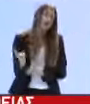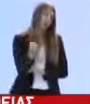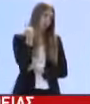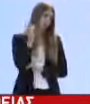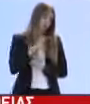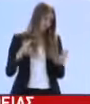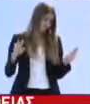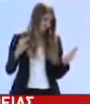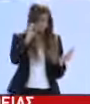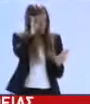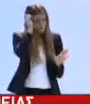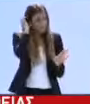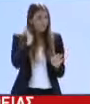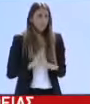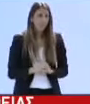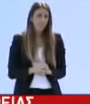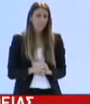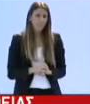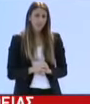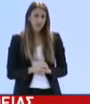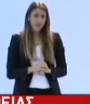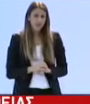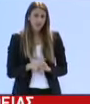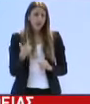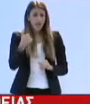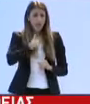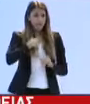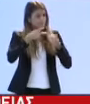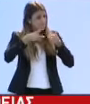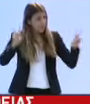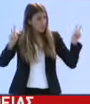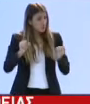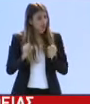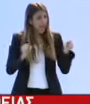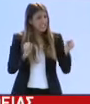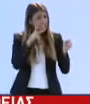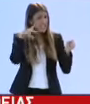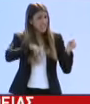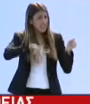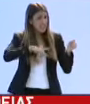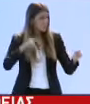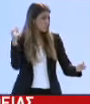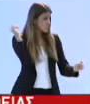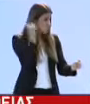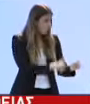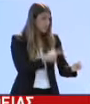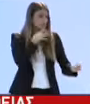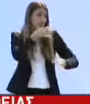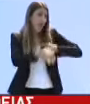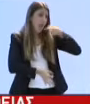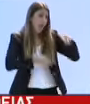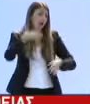Και δεν πρόκειται να εκχωρήσουμε στην αριστερά το μονοπόλιο της κοινωνικής ευαισθησίας.